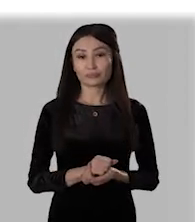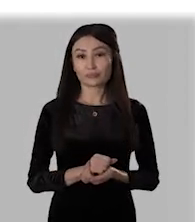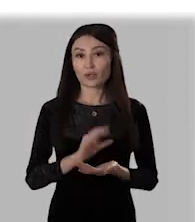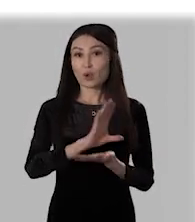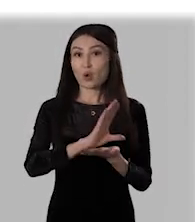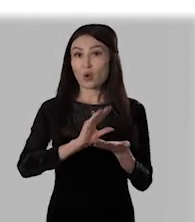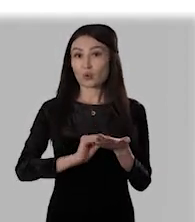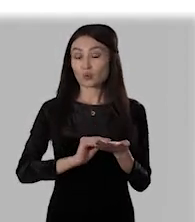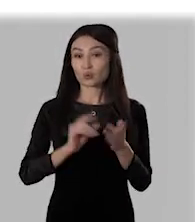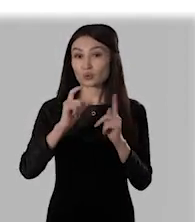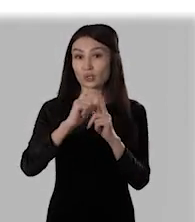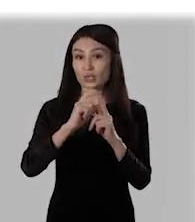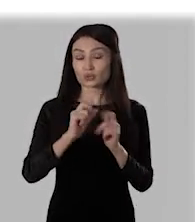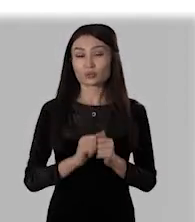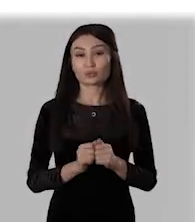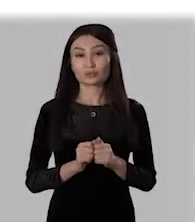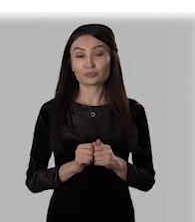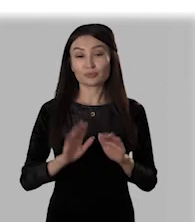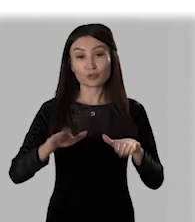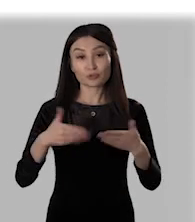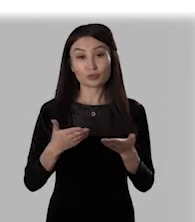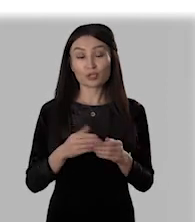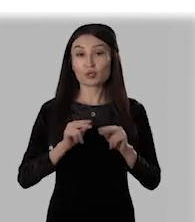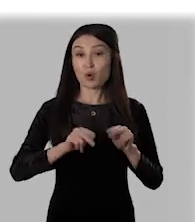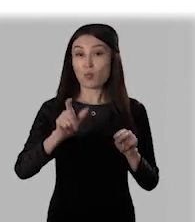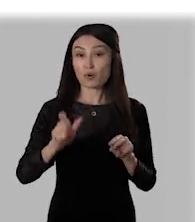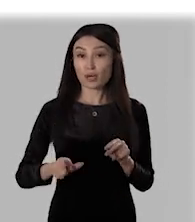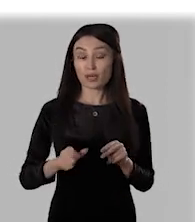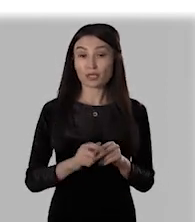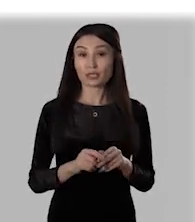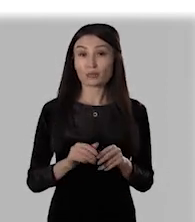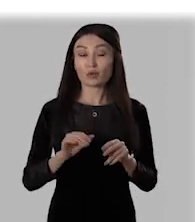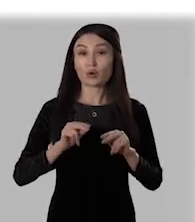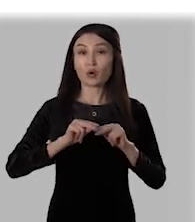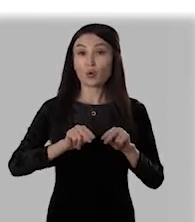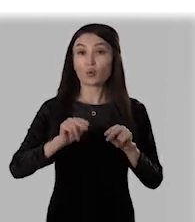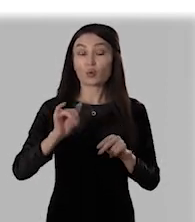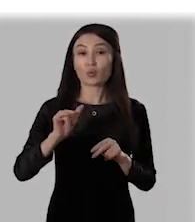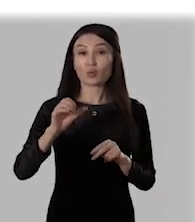Үлгү деген сөздү сунуштадым. Мугалим ошондой эле устат.